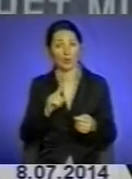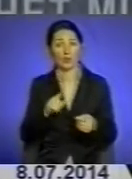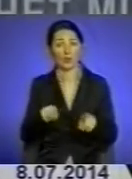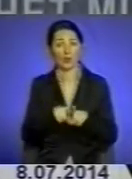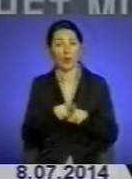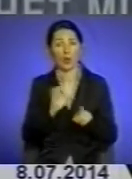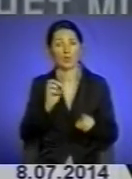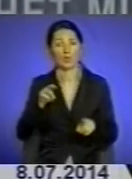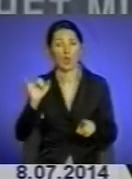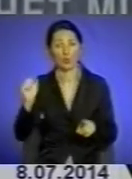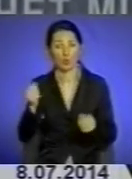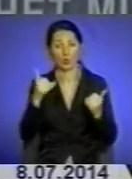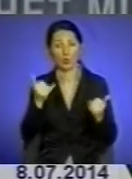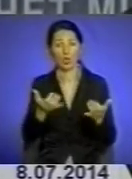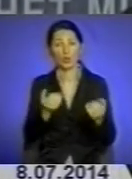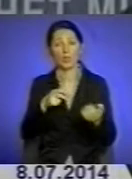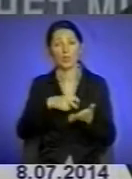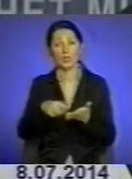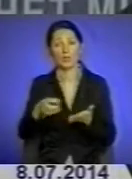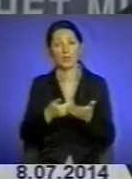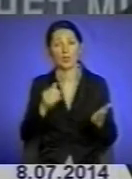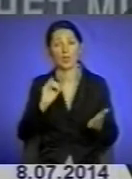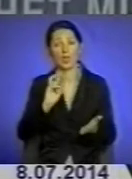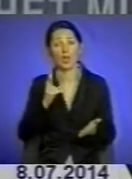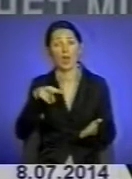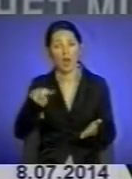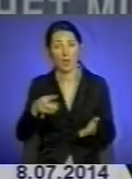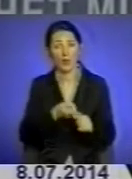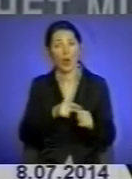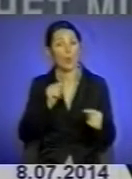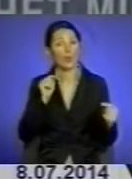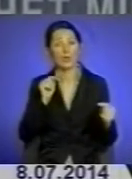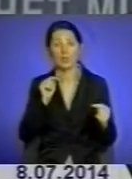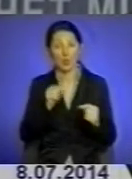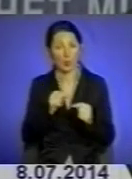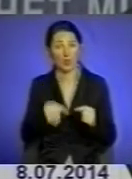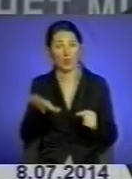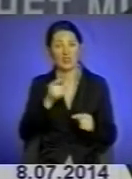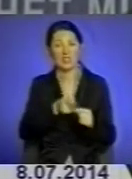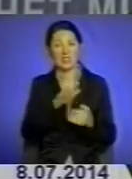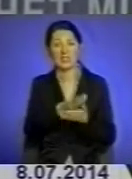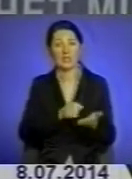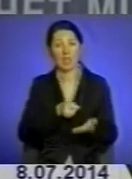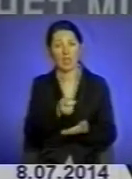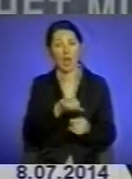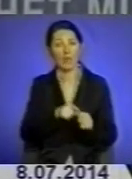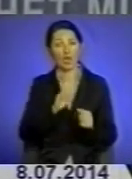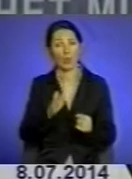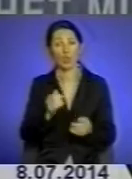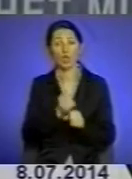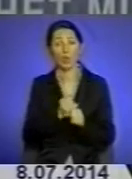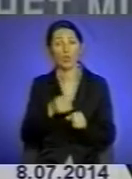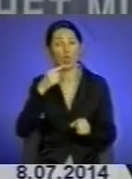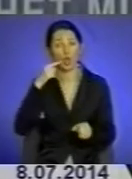від ІКАО, в якому воно заперечує всі ті заяви, які були зроблені